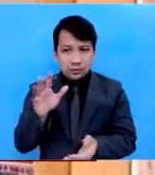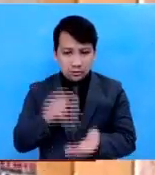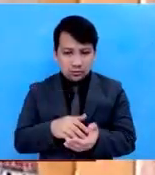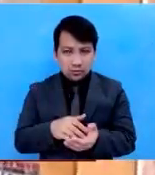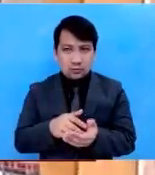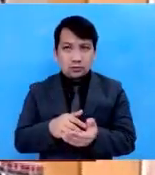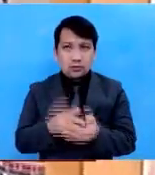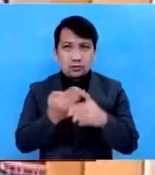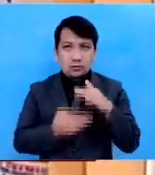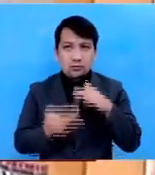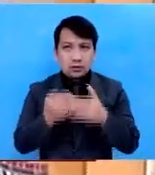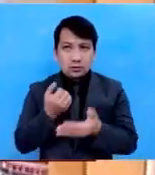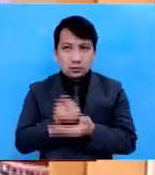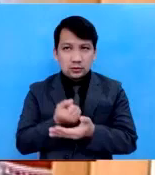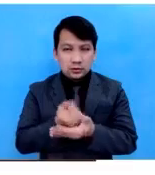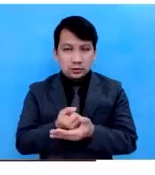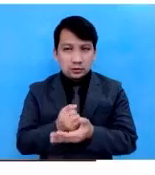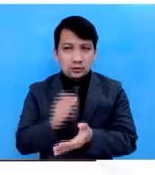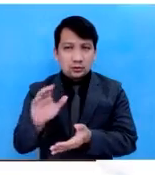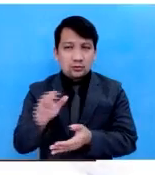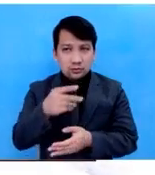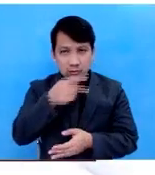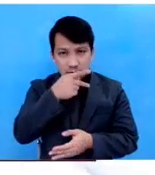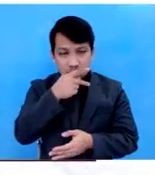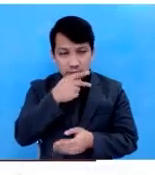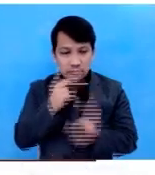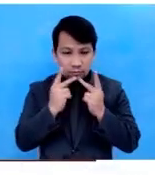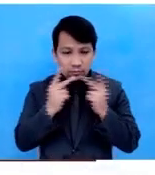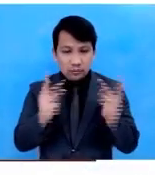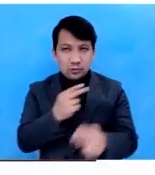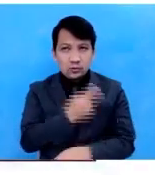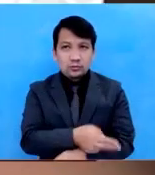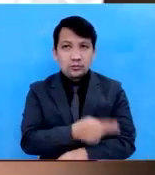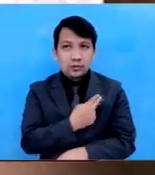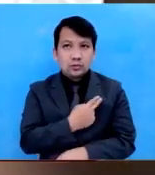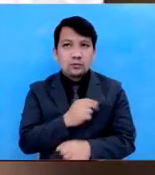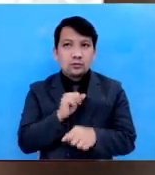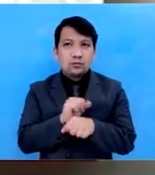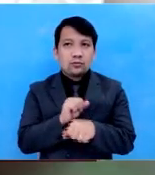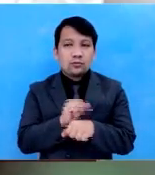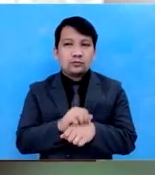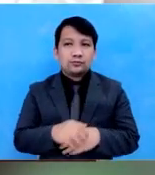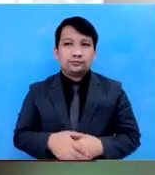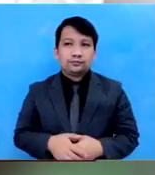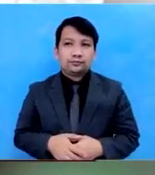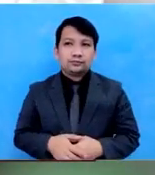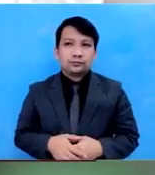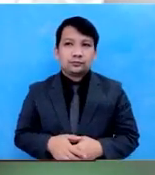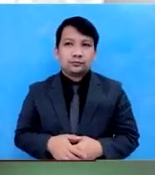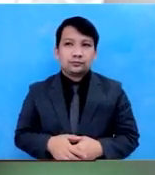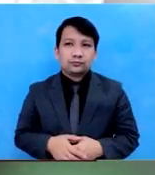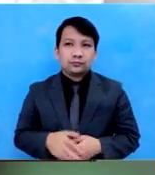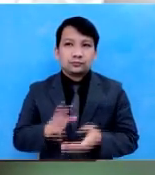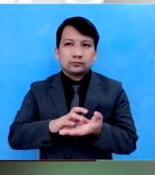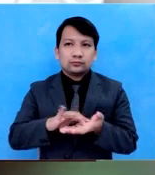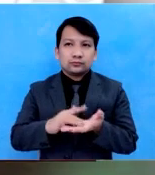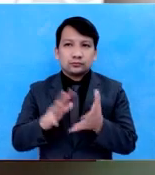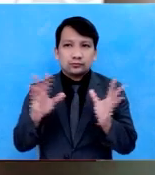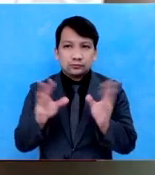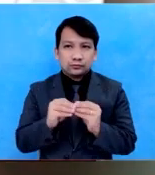basic salary ng mga nurse sa pribado man o pampublikong ospital nagtatrabaho. Ang computation po ito